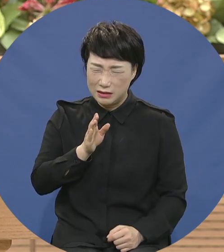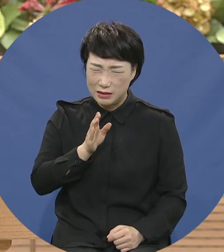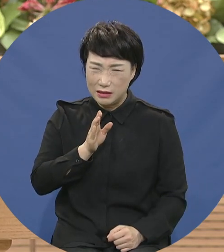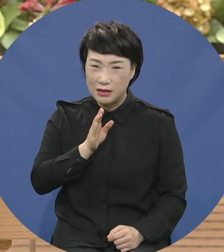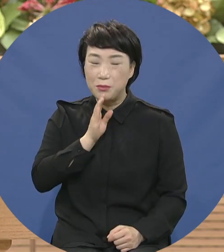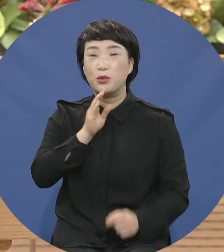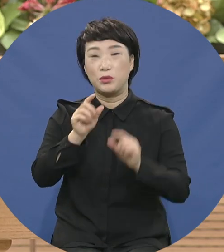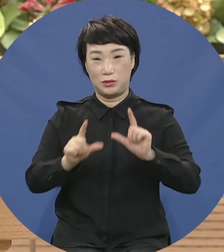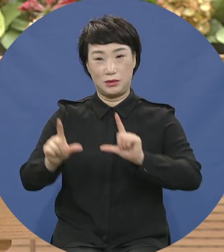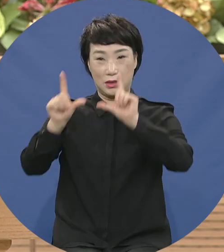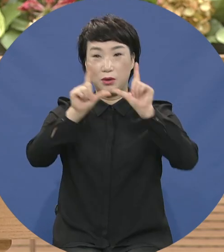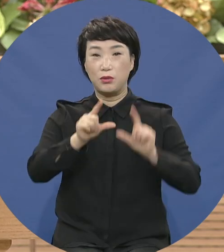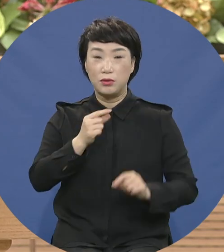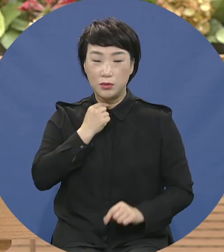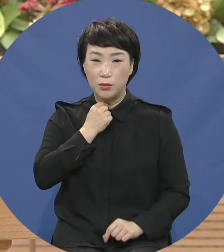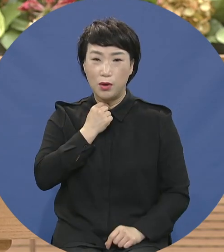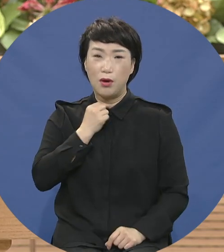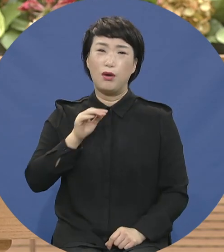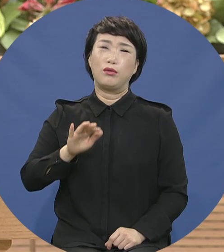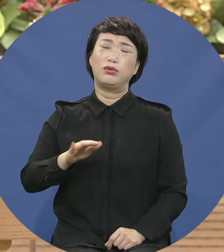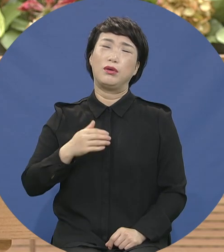참으로 살고 싶은데